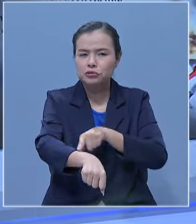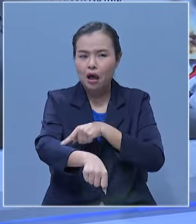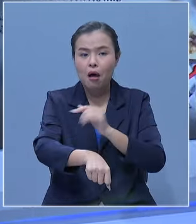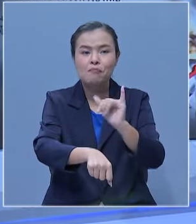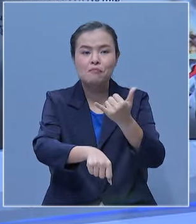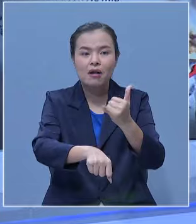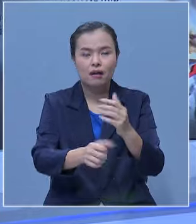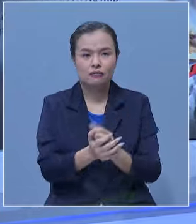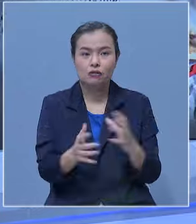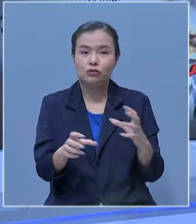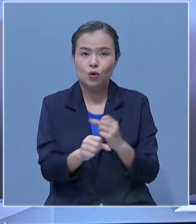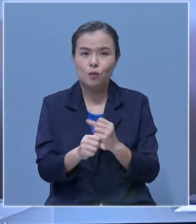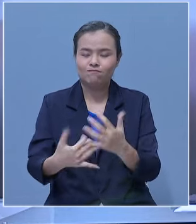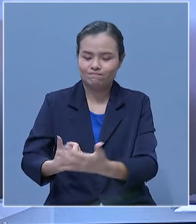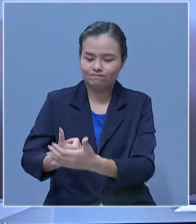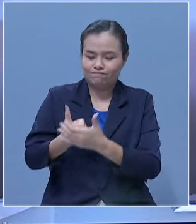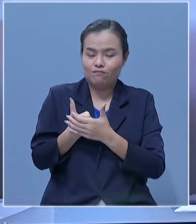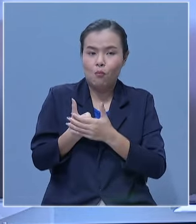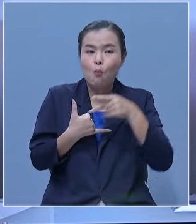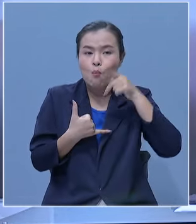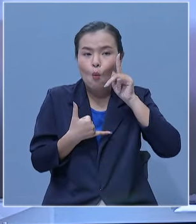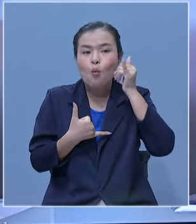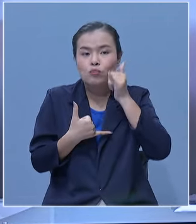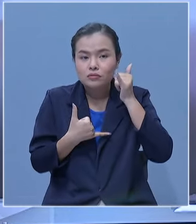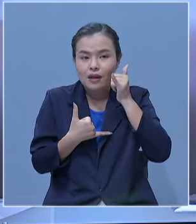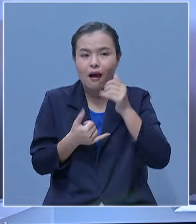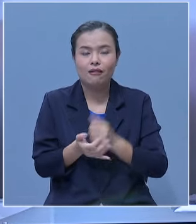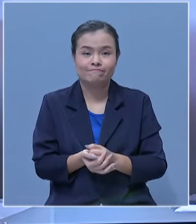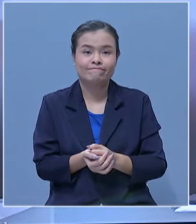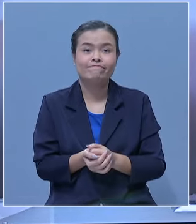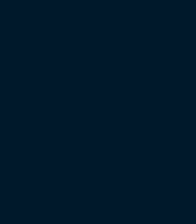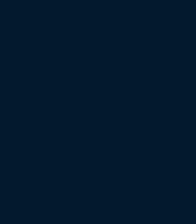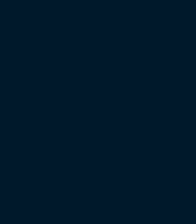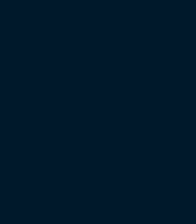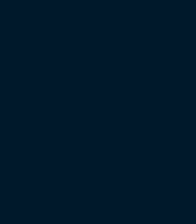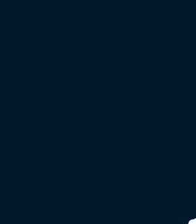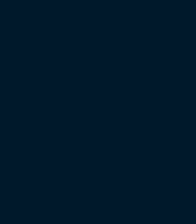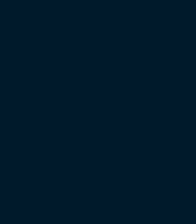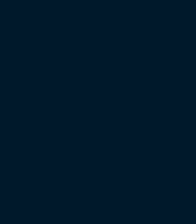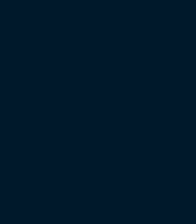สุดท้ายก็กลับสู่อ้อมอกคุณปู่คุณย่าที ่เรียบร้อยนะคะ ครับ